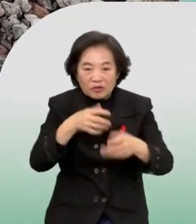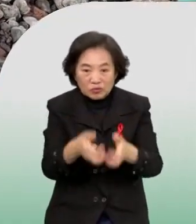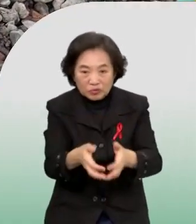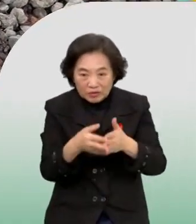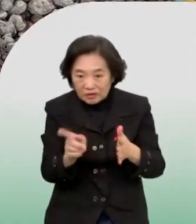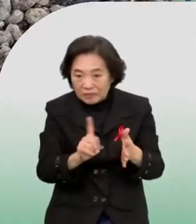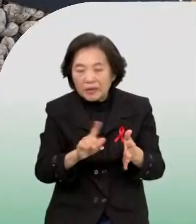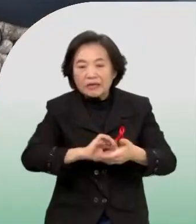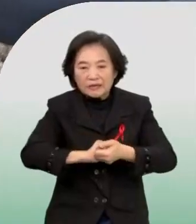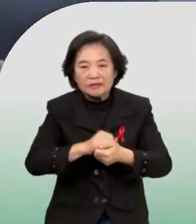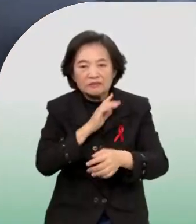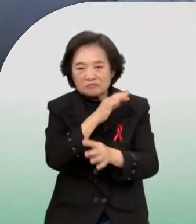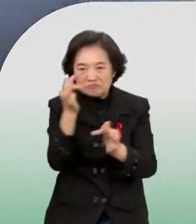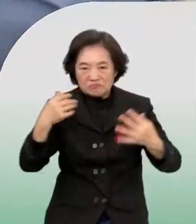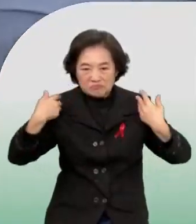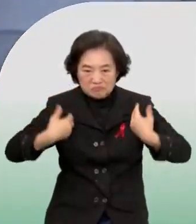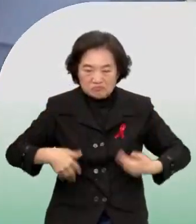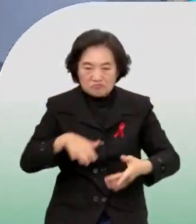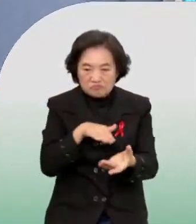体是唔得少。